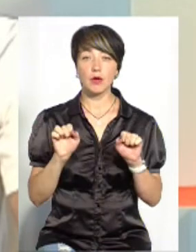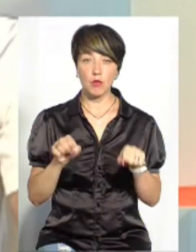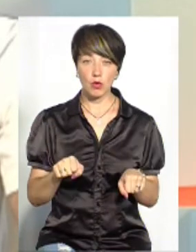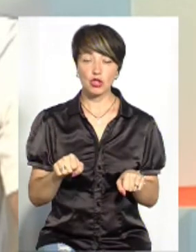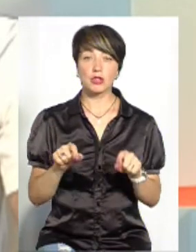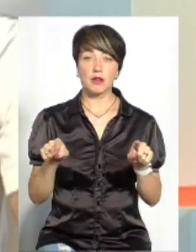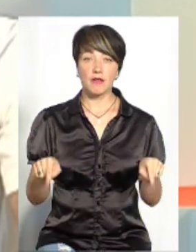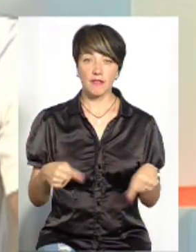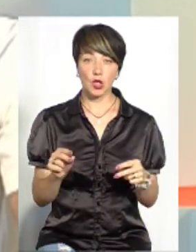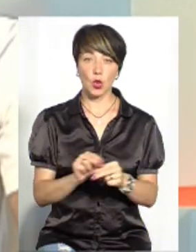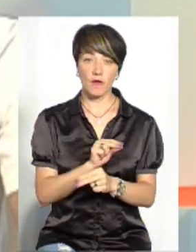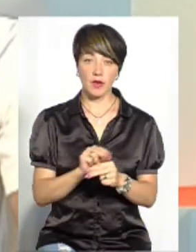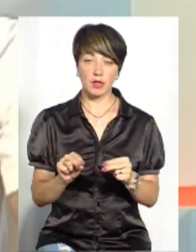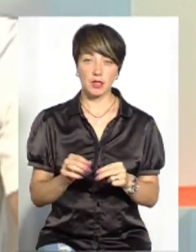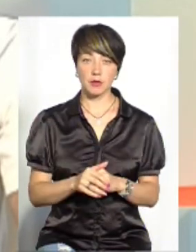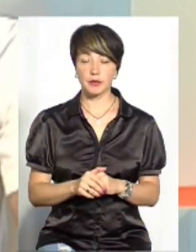можна відновити.